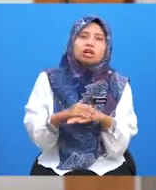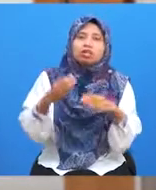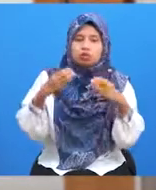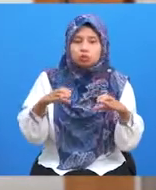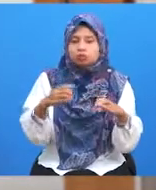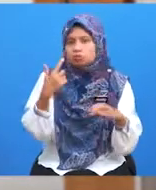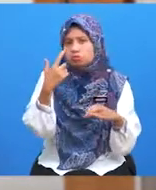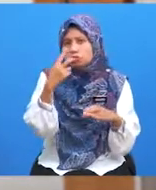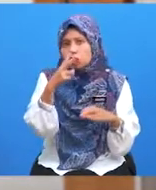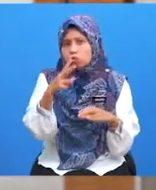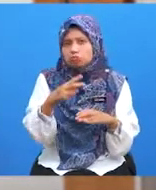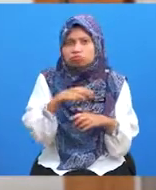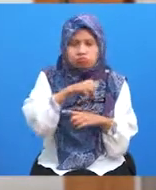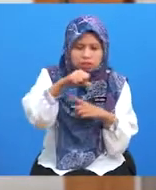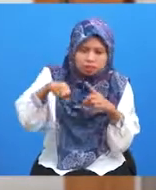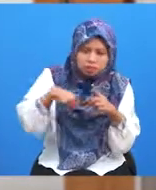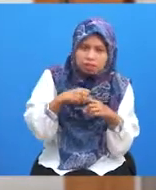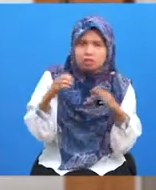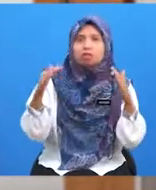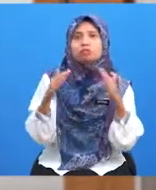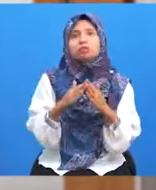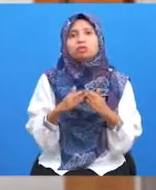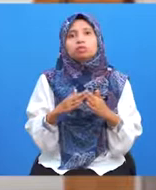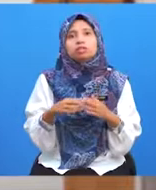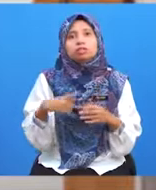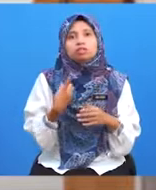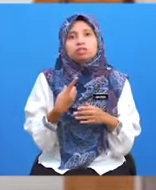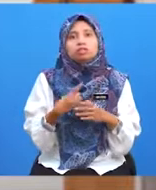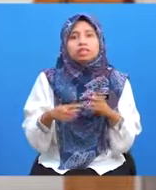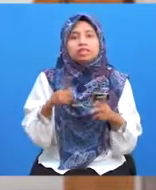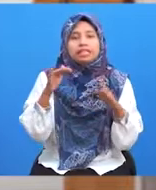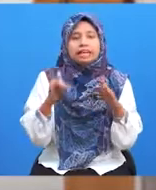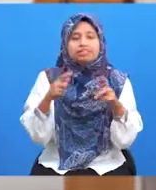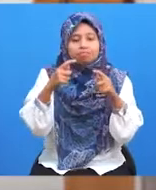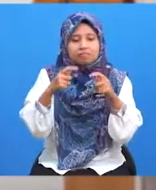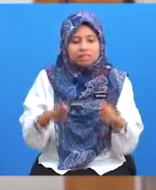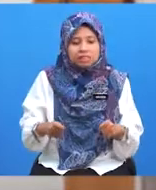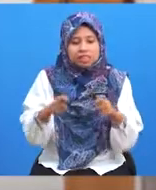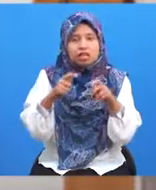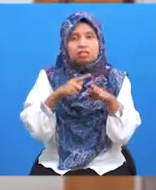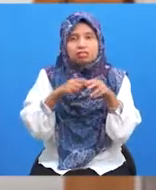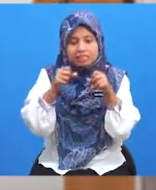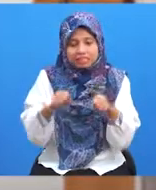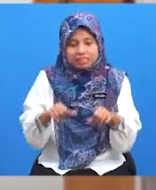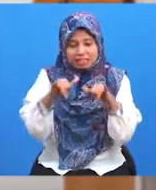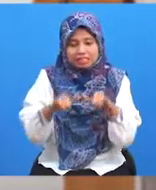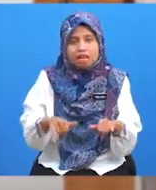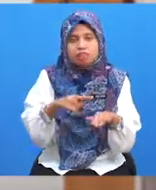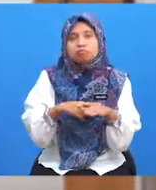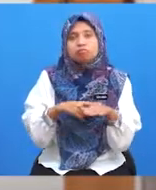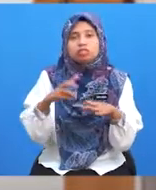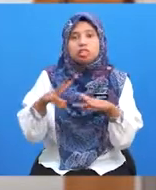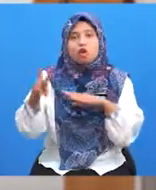sekeliling kawasan perumahan kamu khususnya bagian tinggal di kawasan Bandar dan tinggi bandar Hai